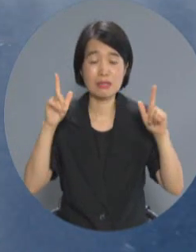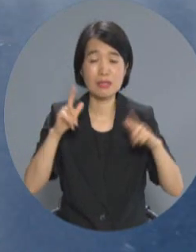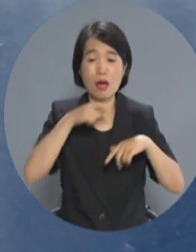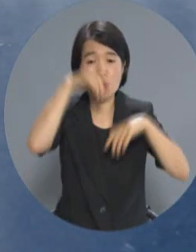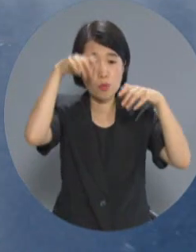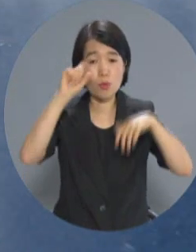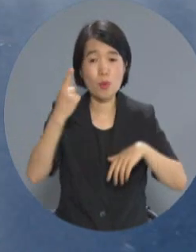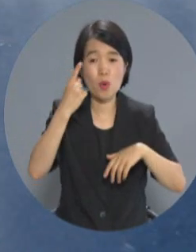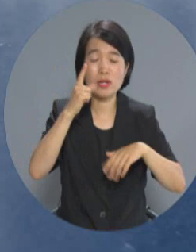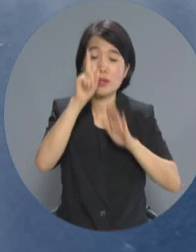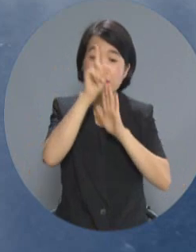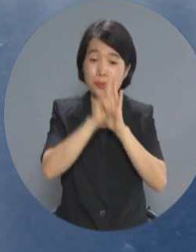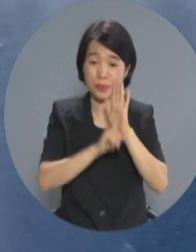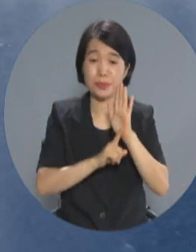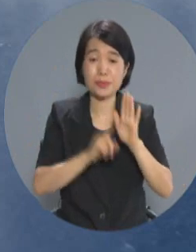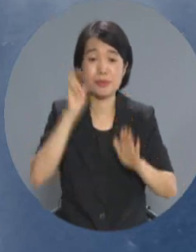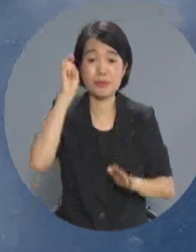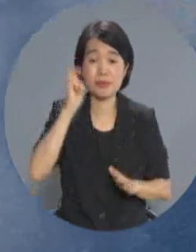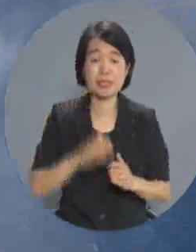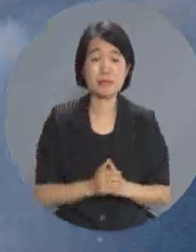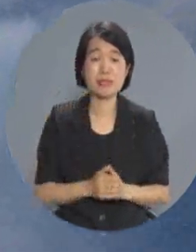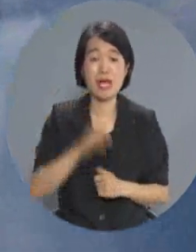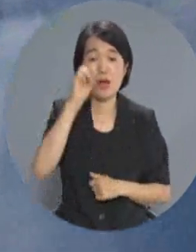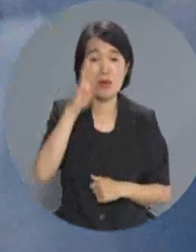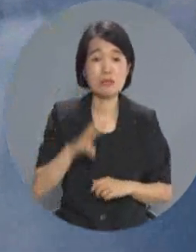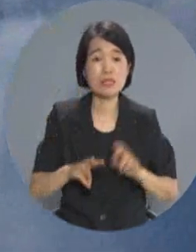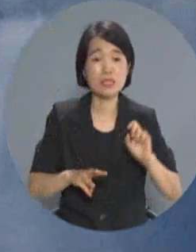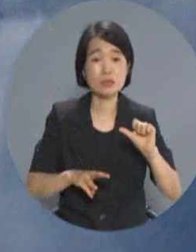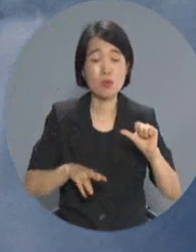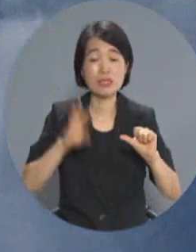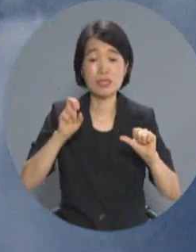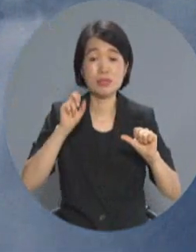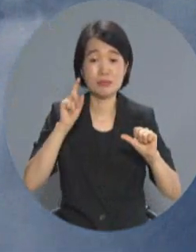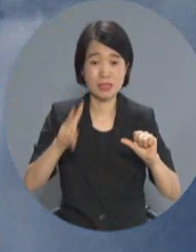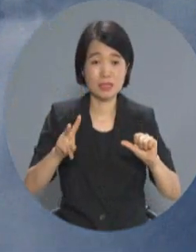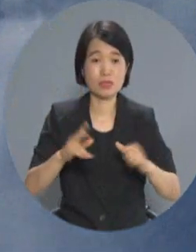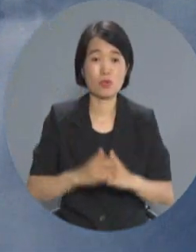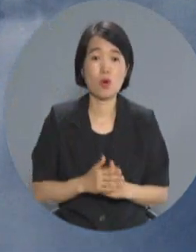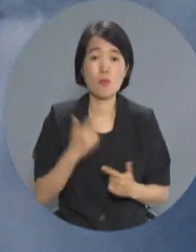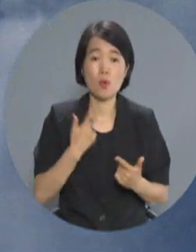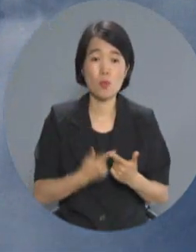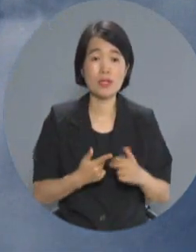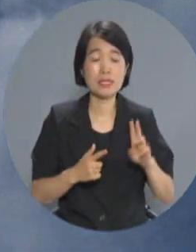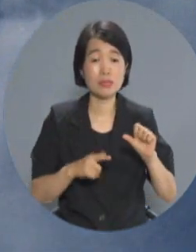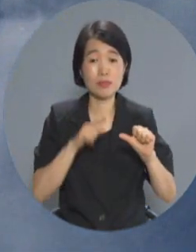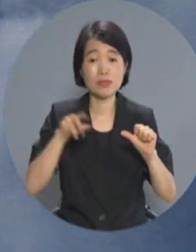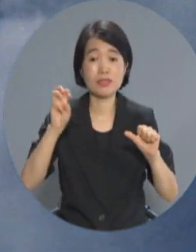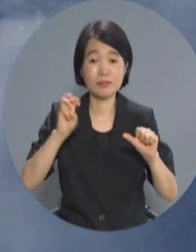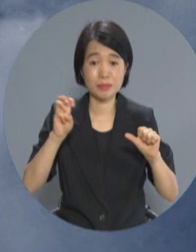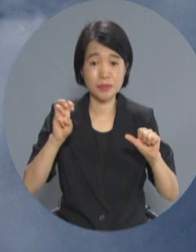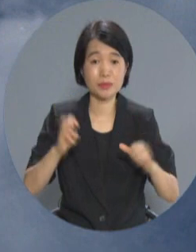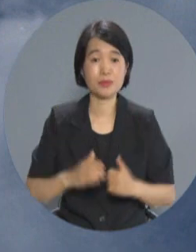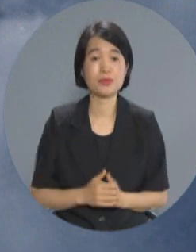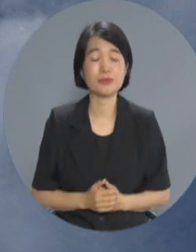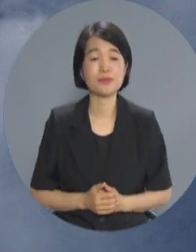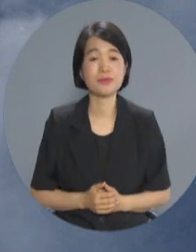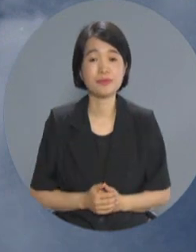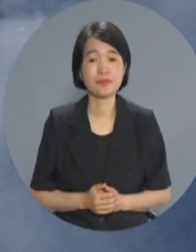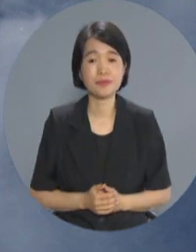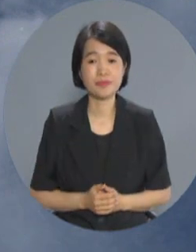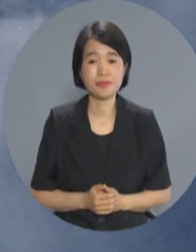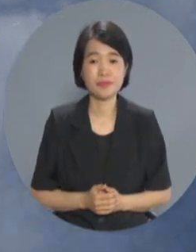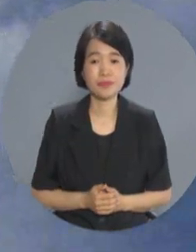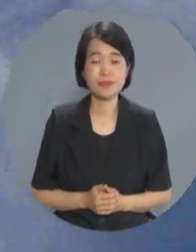비로 잠시 쑥으로 되겠습니다 강주은 25에서 32도 목포는 25에서 30도 전망됩니다